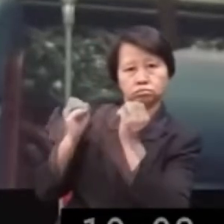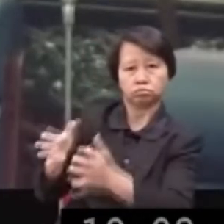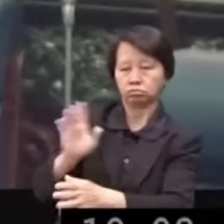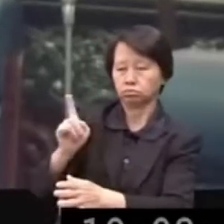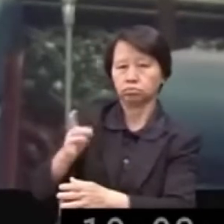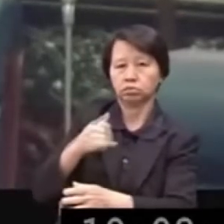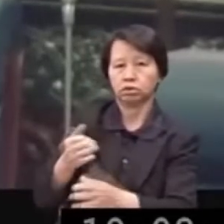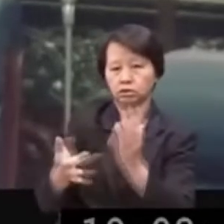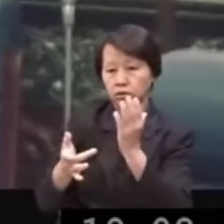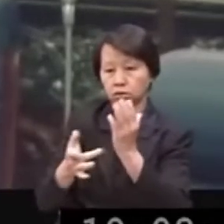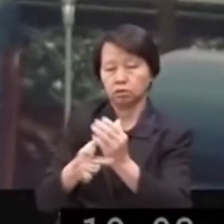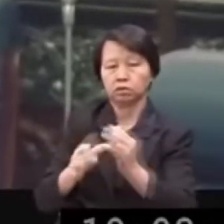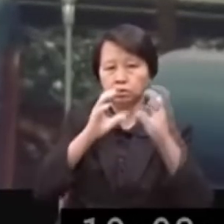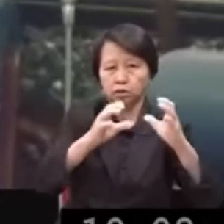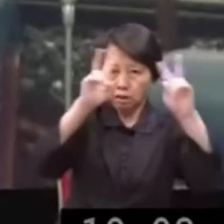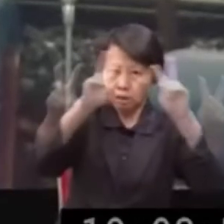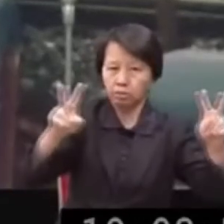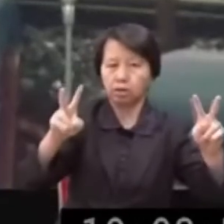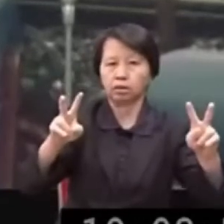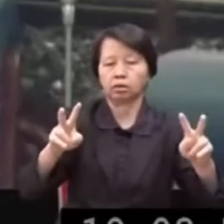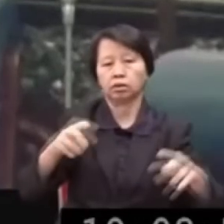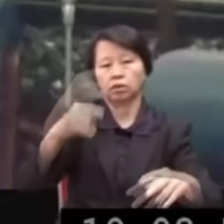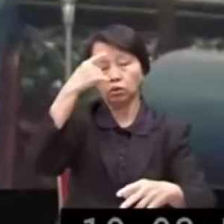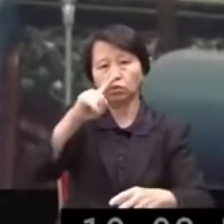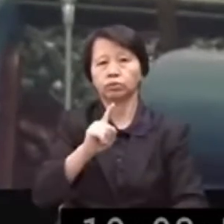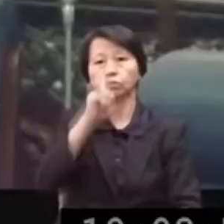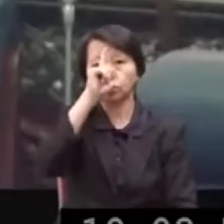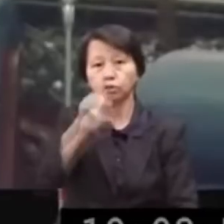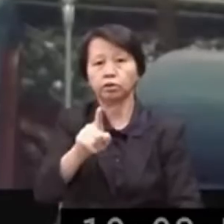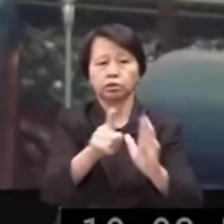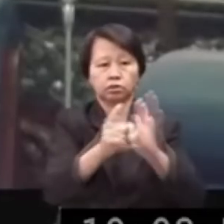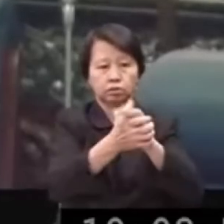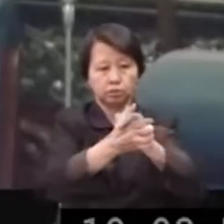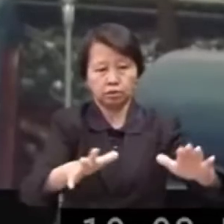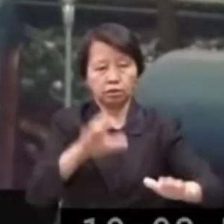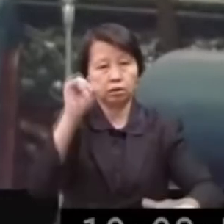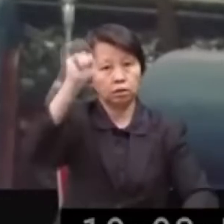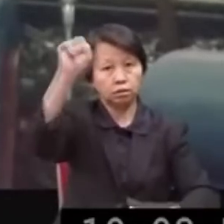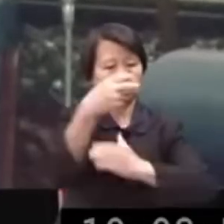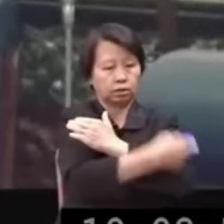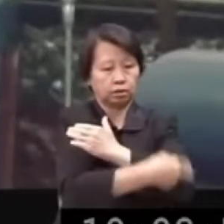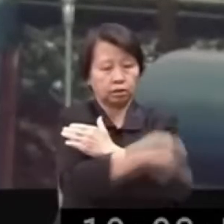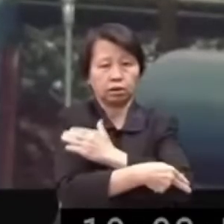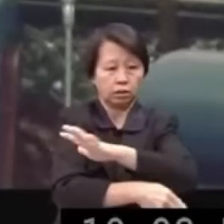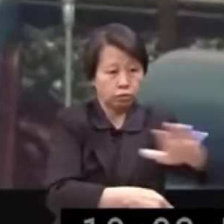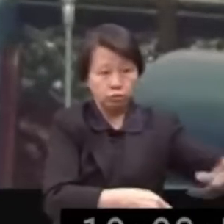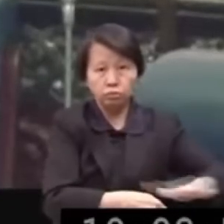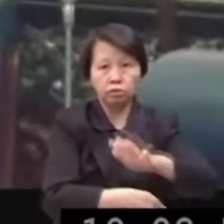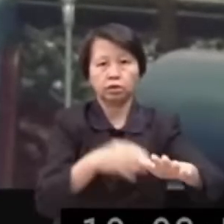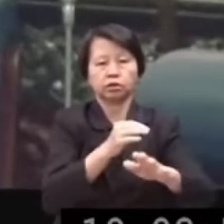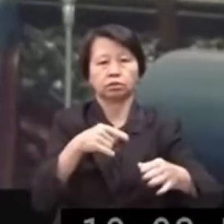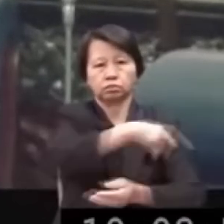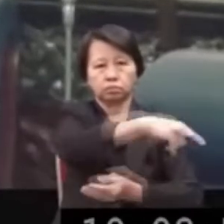teknologi nukleus secara aman bagi memastikan keselamatan dan kedaulatan negara serta kestabilan